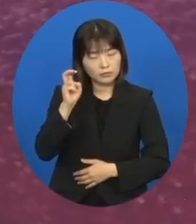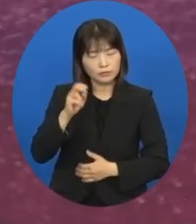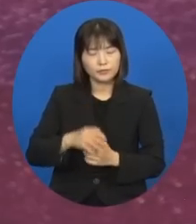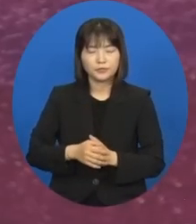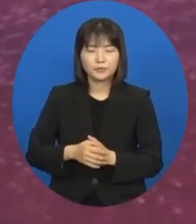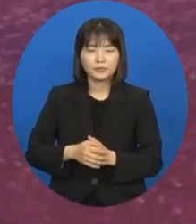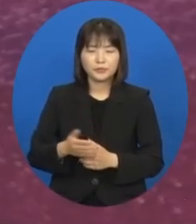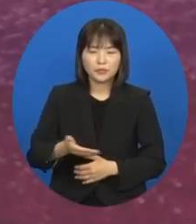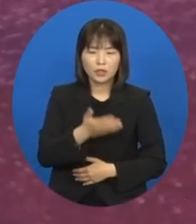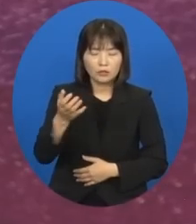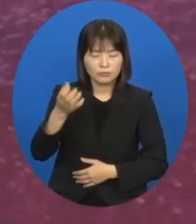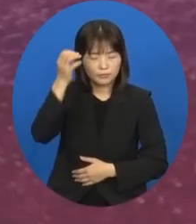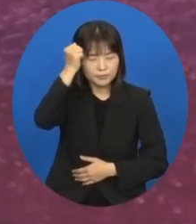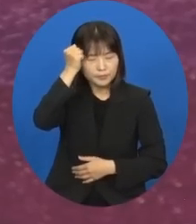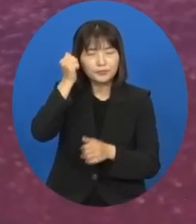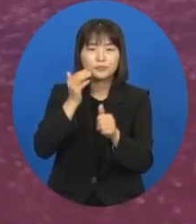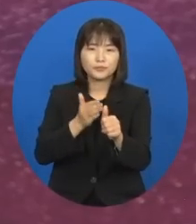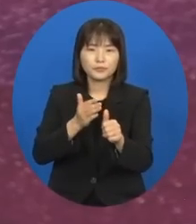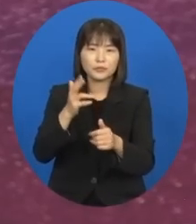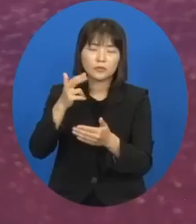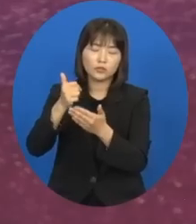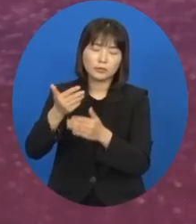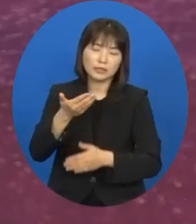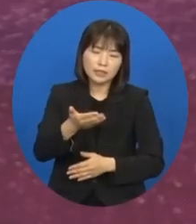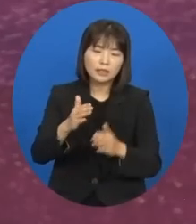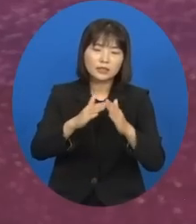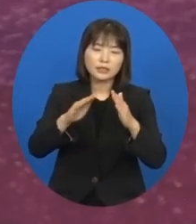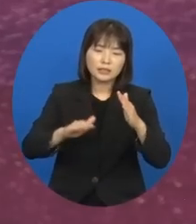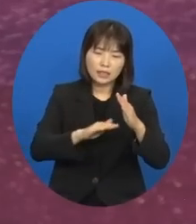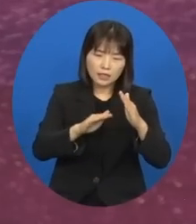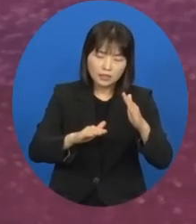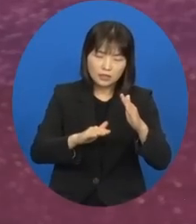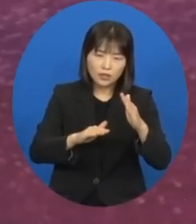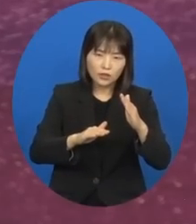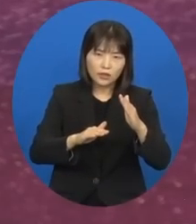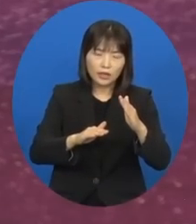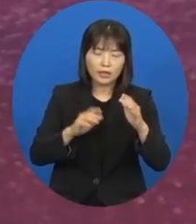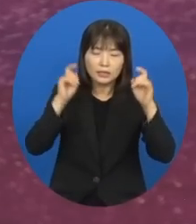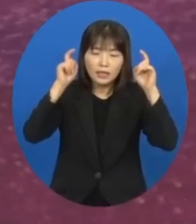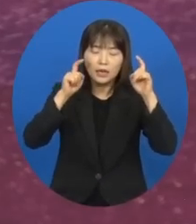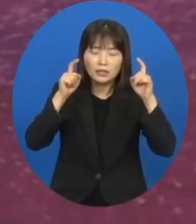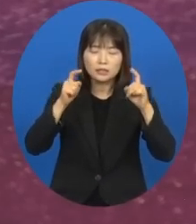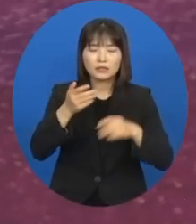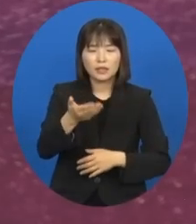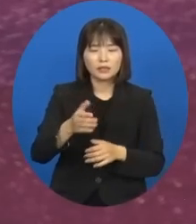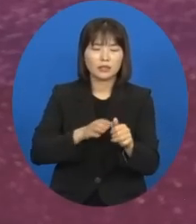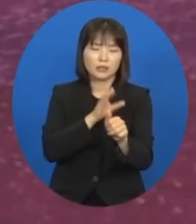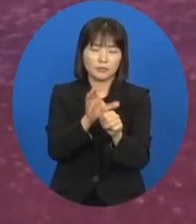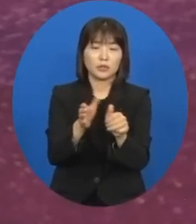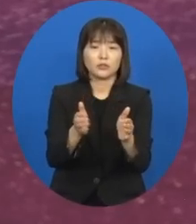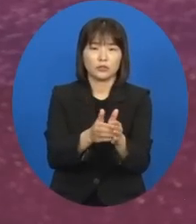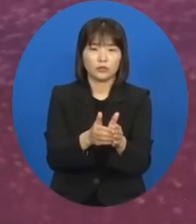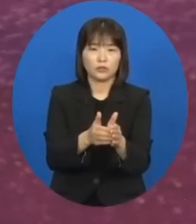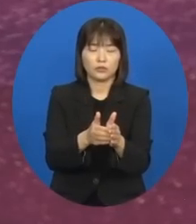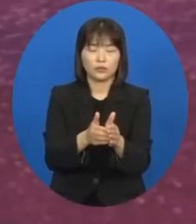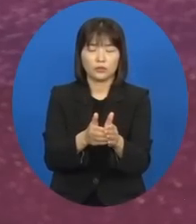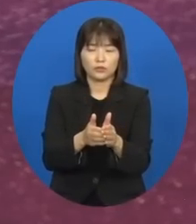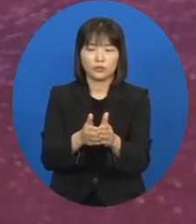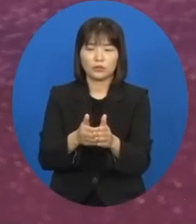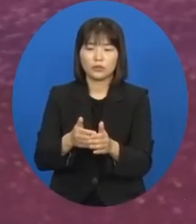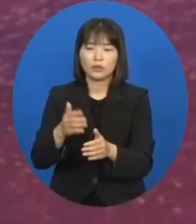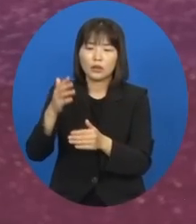여러분 잊지 마시기를 바랍니다 주님은 당신의 가정의 양을 당신에게 맡기셨습니다 주님은 당신의 이웃을